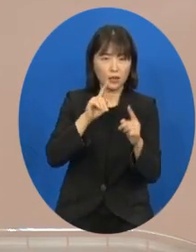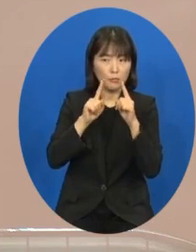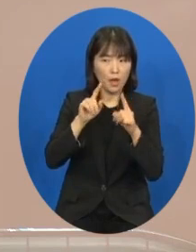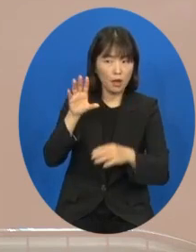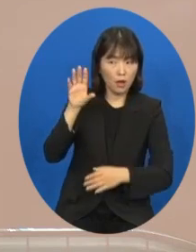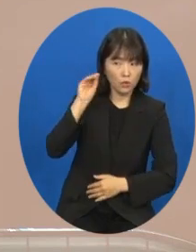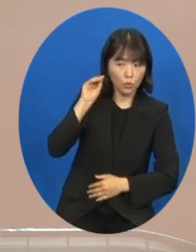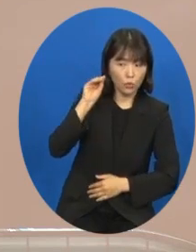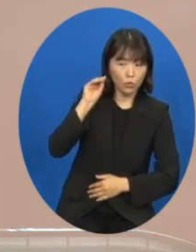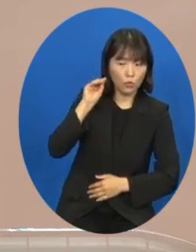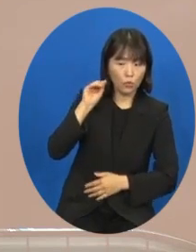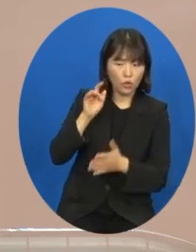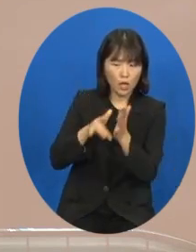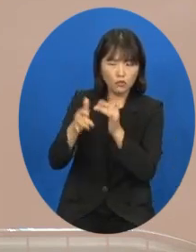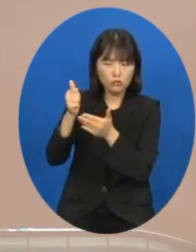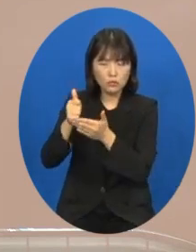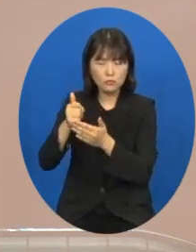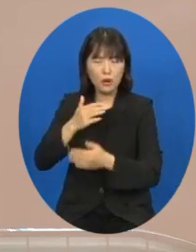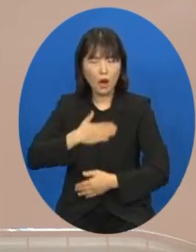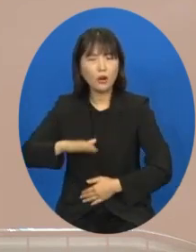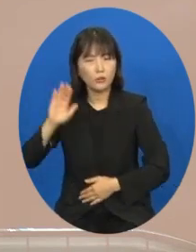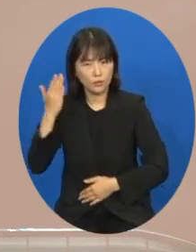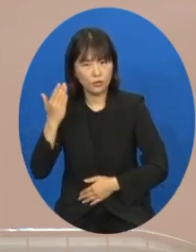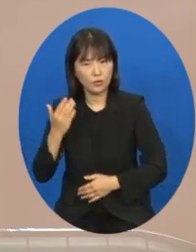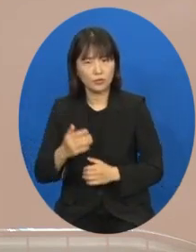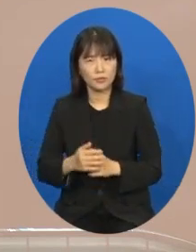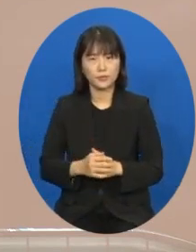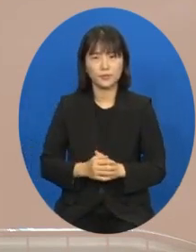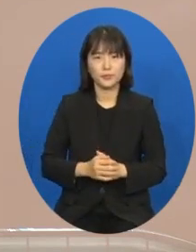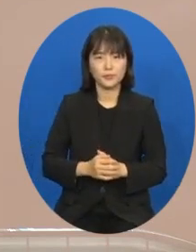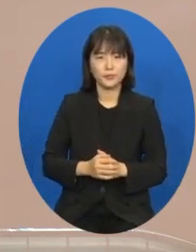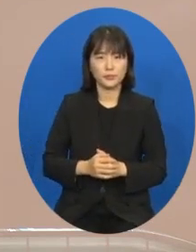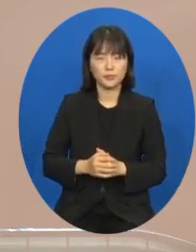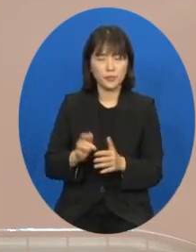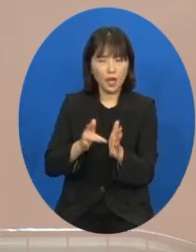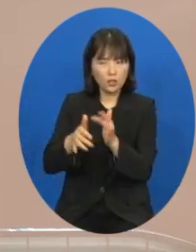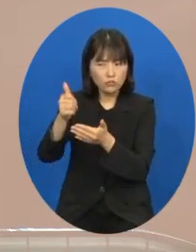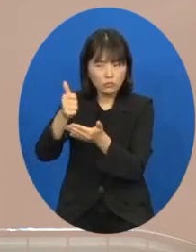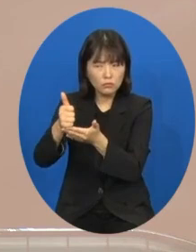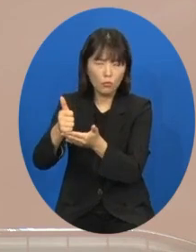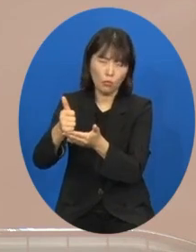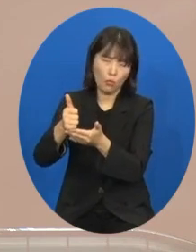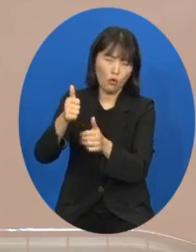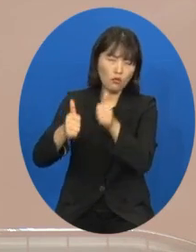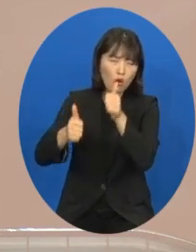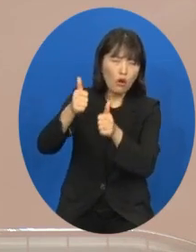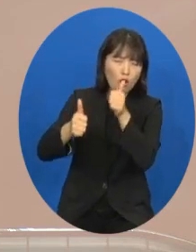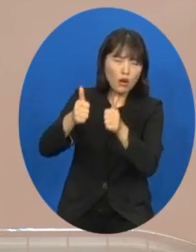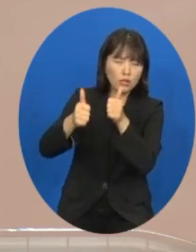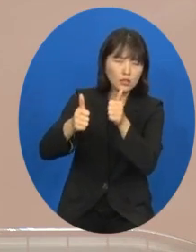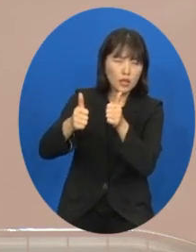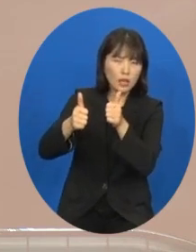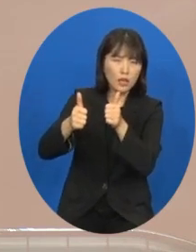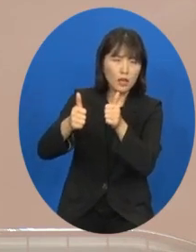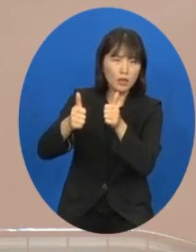듣고 예수님을 알았던 사람이니까 예수님조차도 경쟁 대상으로 생각이 드는